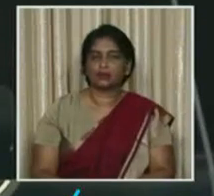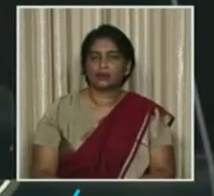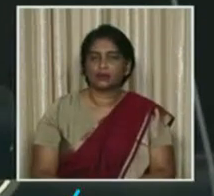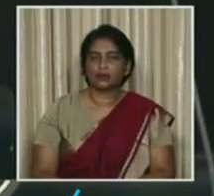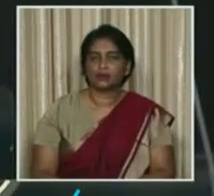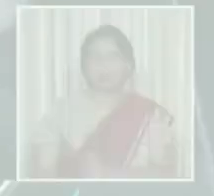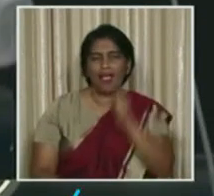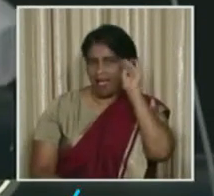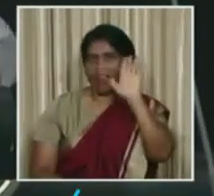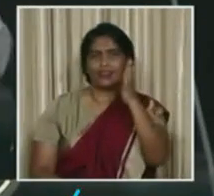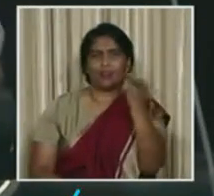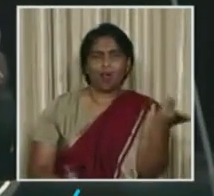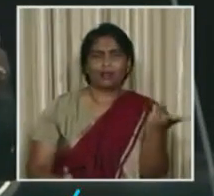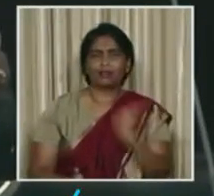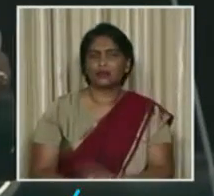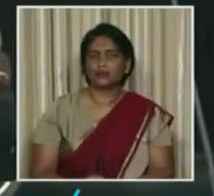අහලා ඉන්නකො මොකද කියලා.